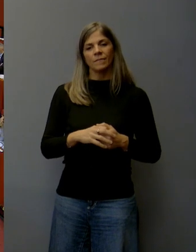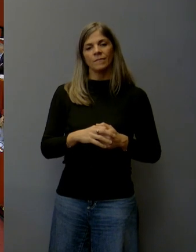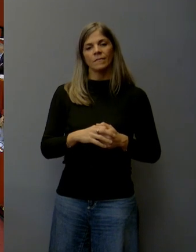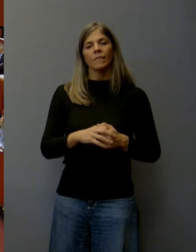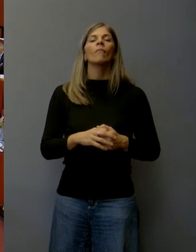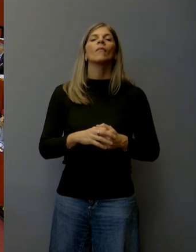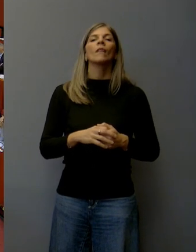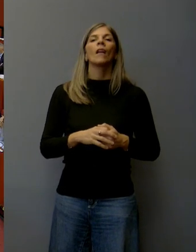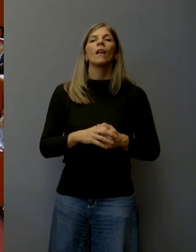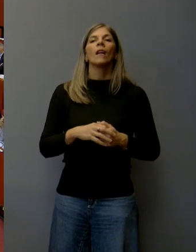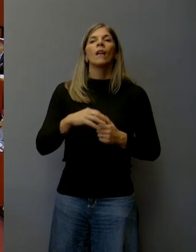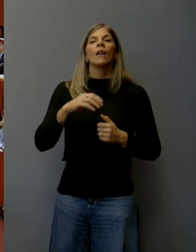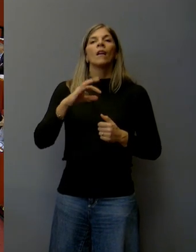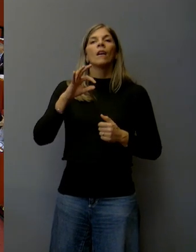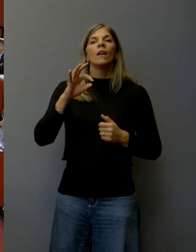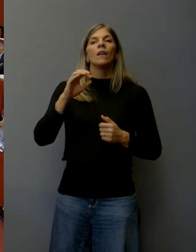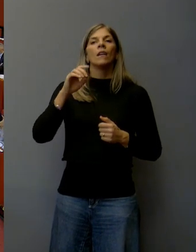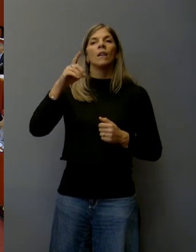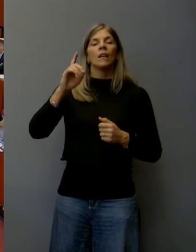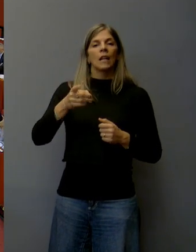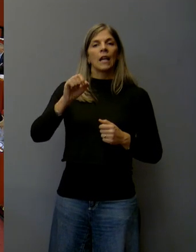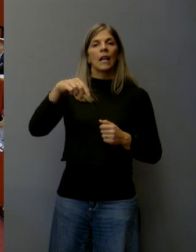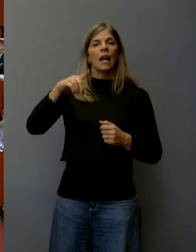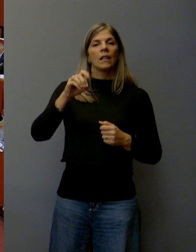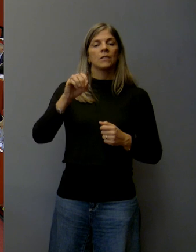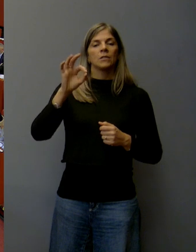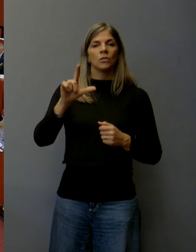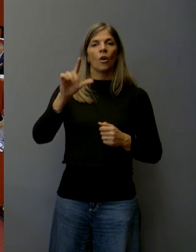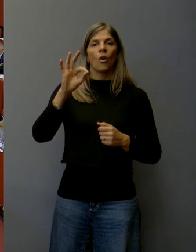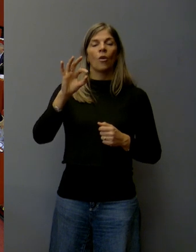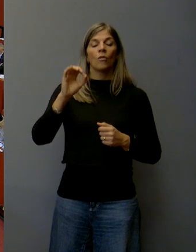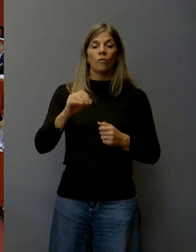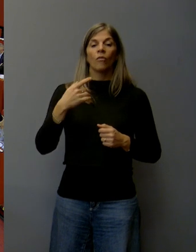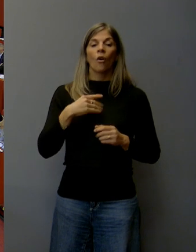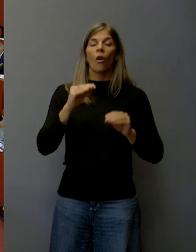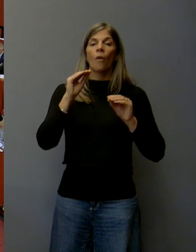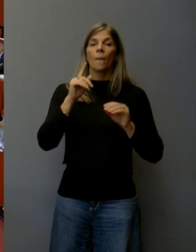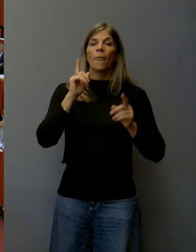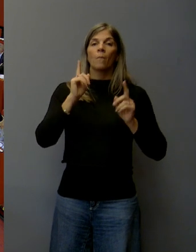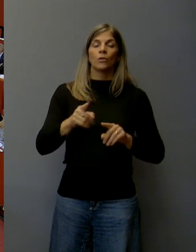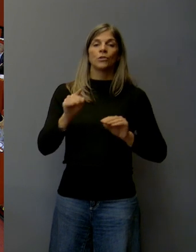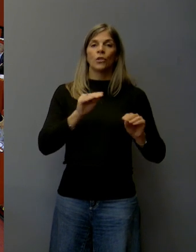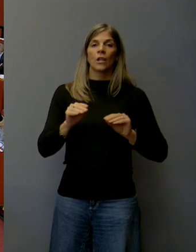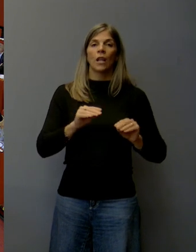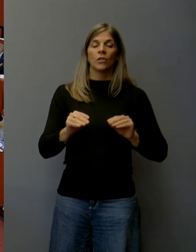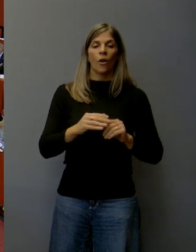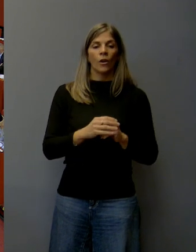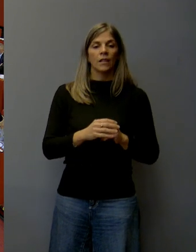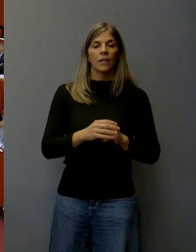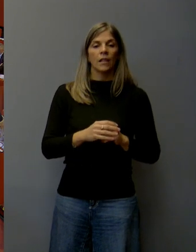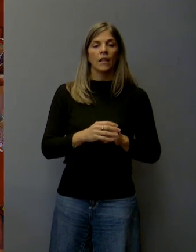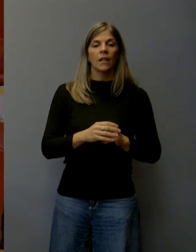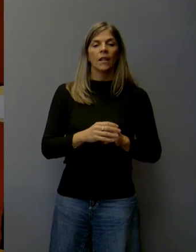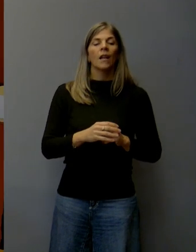Grazie Presidente io È una mozione d'ordine sui lavori anche su un fatto personale Nel senso che poi ho un grande rispetto e stima